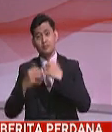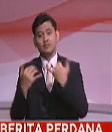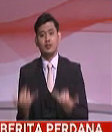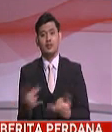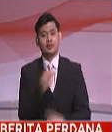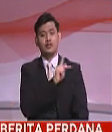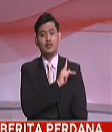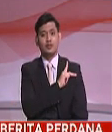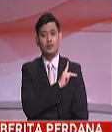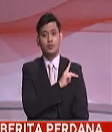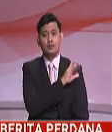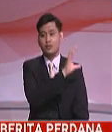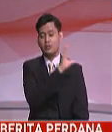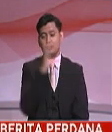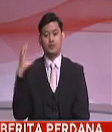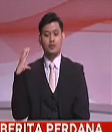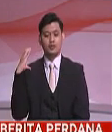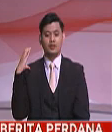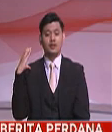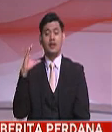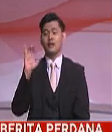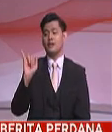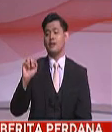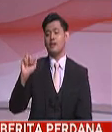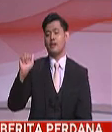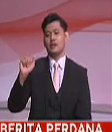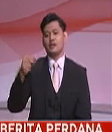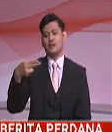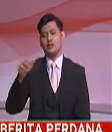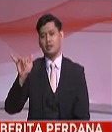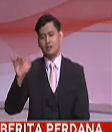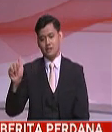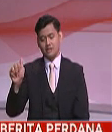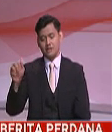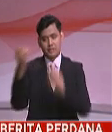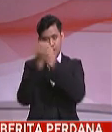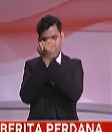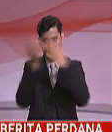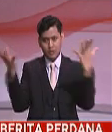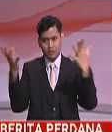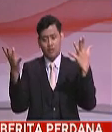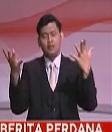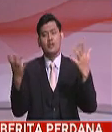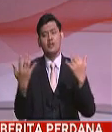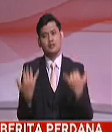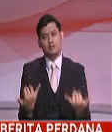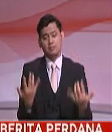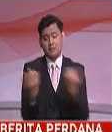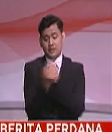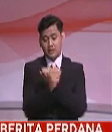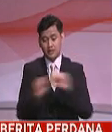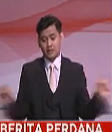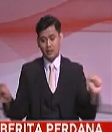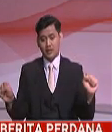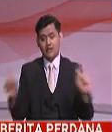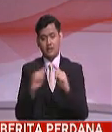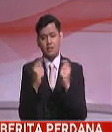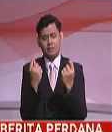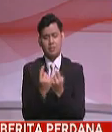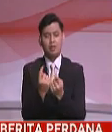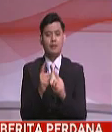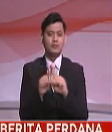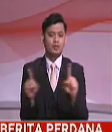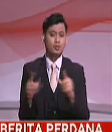Ketua jurulatihnya, Yahya Atan berkata, persiapan pasukan tetap berjalan baik biarpun sebelum ini berdepan kesukaran mengumpulkan